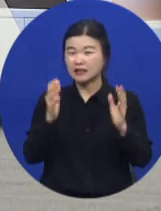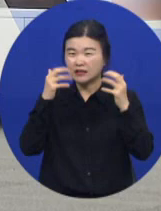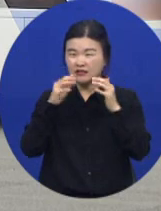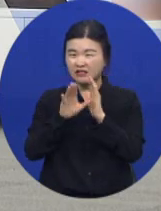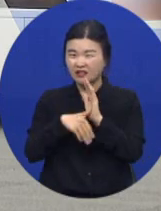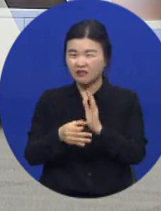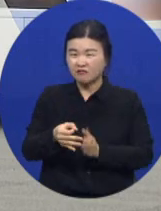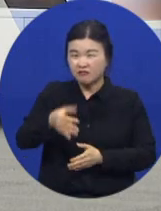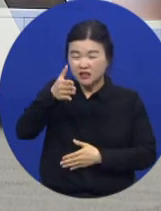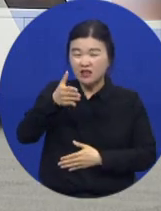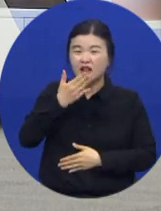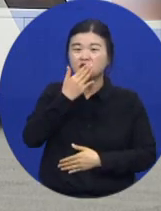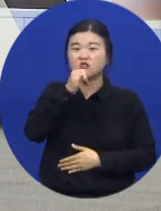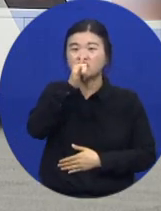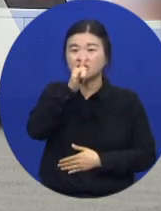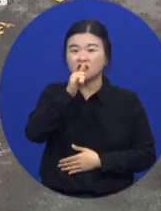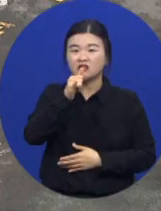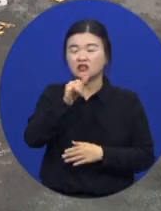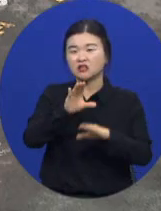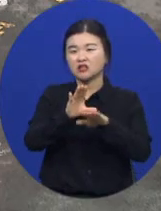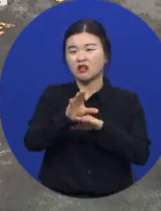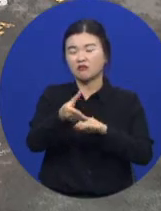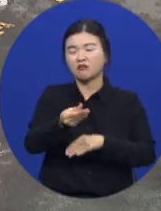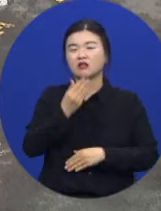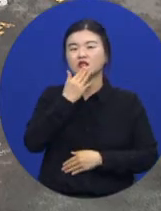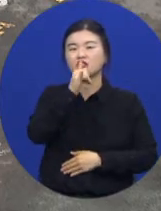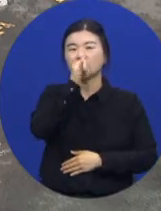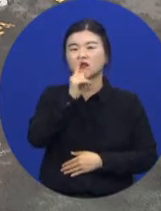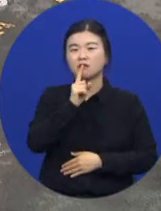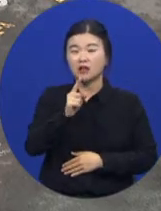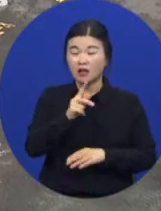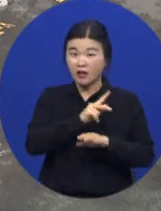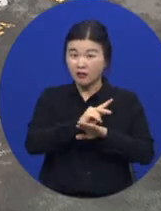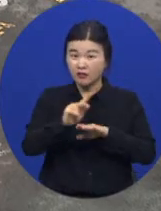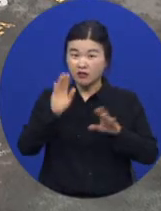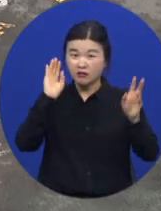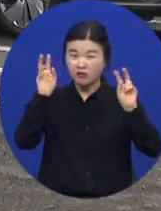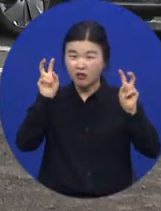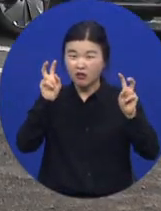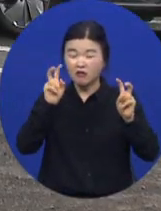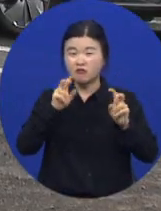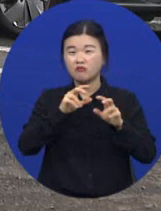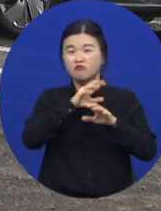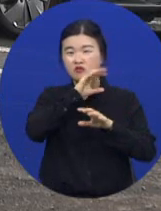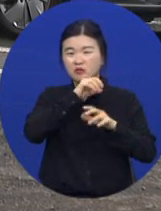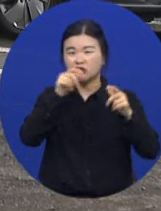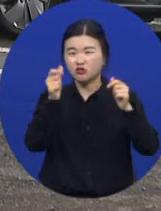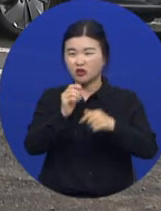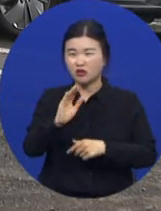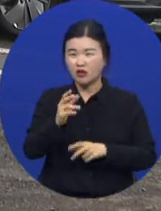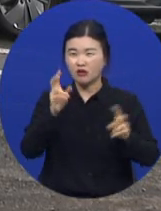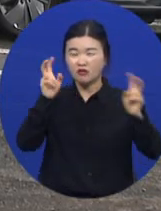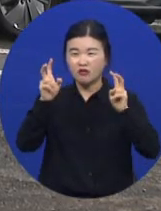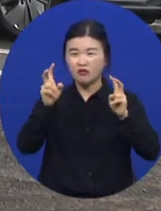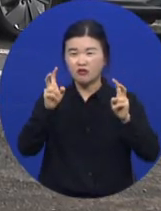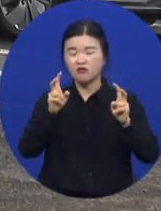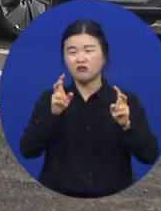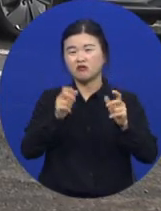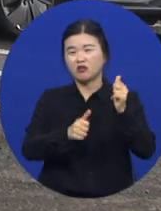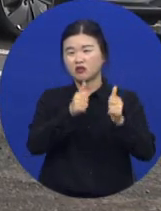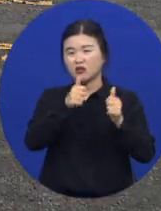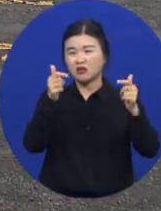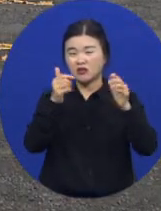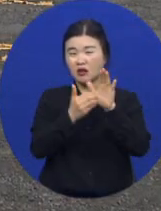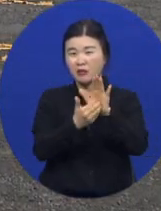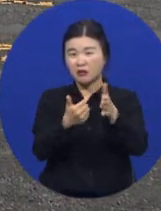빌려줄 수밖에 없다는 입장입니다. 렌터카 업체들은 소비자 불만을 줄이고 업체 간 과당 경쟁을 예방하기